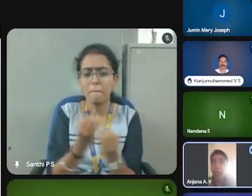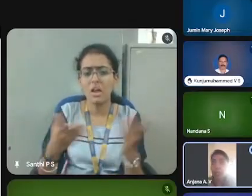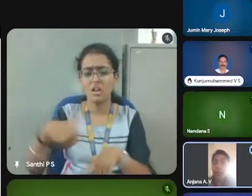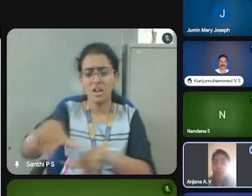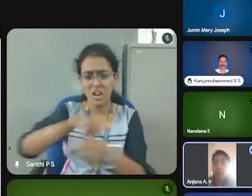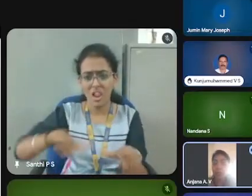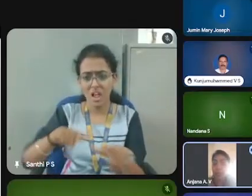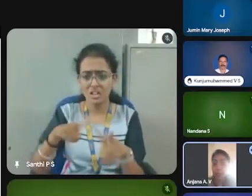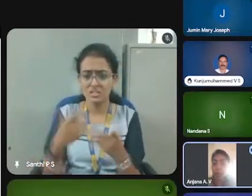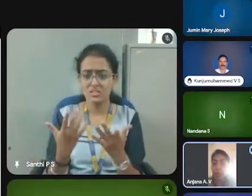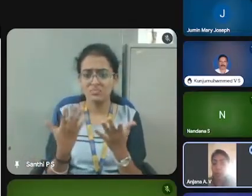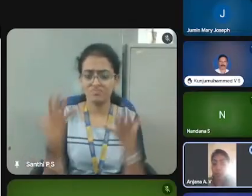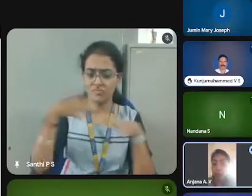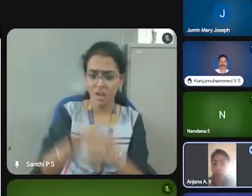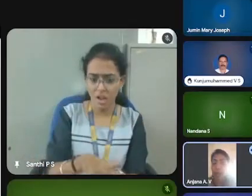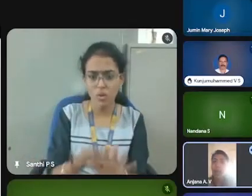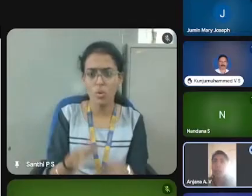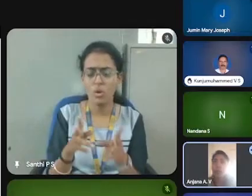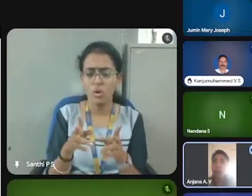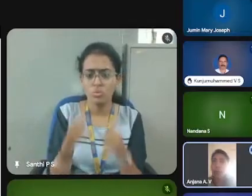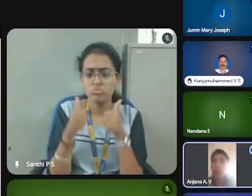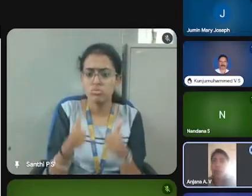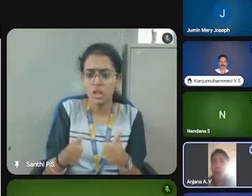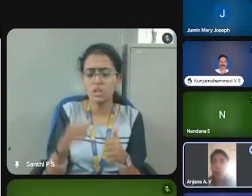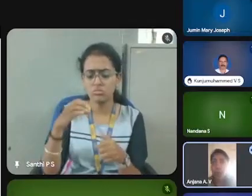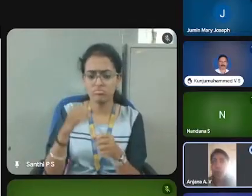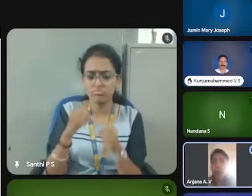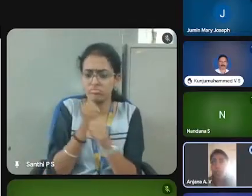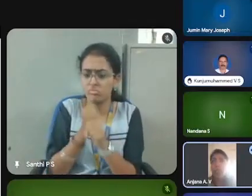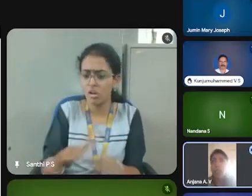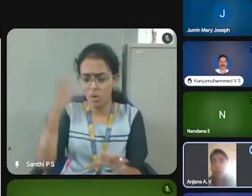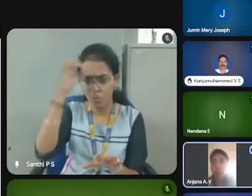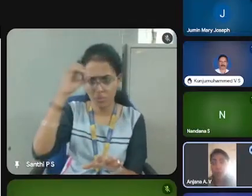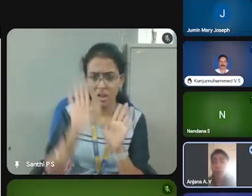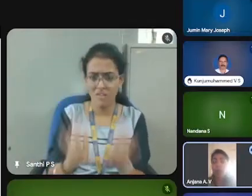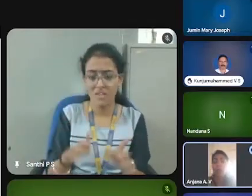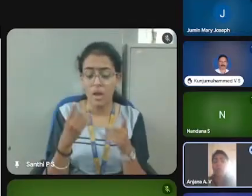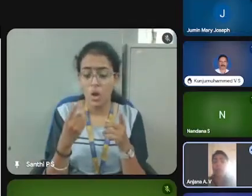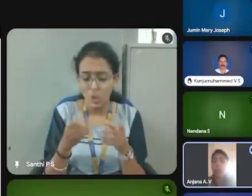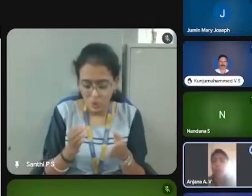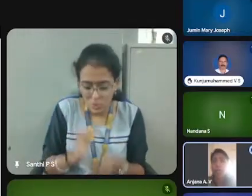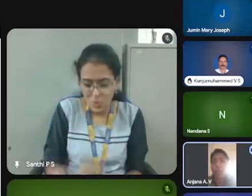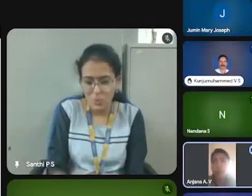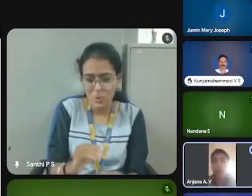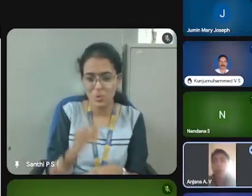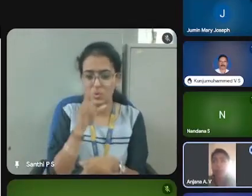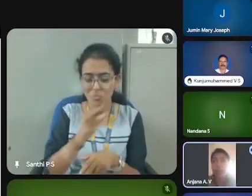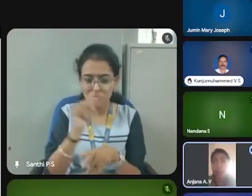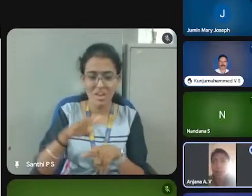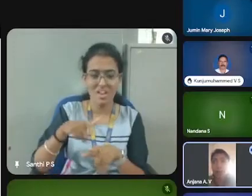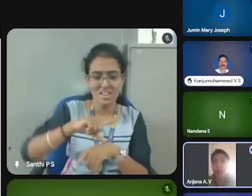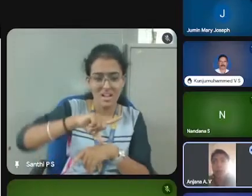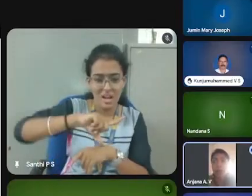കുട്ടികൾക്ക് നല്ലതാണ് എന്നാണ് പൊതുവേ ഉള്ള ഒരു ഒപ്പീനിയൻ. പക്ഷെ ഓൾറെഡി ഈ കുട്ടിക്ക് ഒരു സ്പീച്ച് ഡിലേ ഉള്ളത് കൊണ്ട് ലാംഗ്വേജ് ലേണിംഗ്